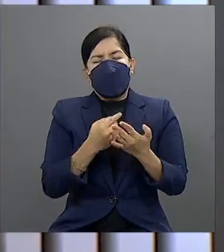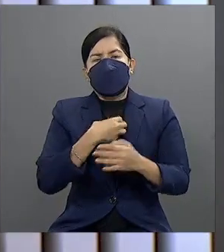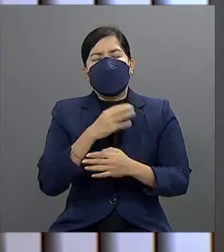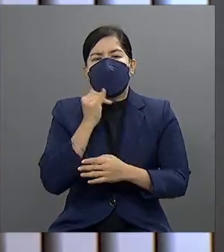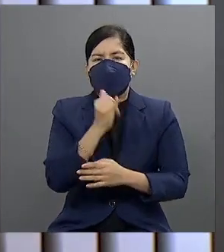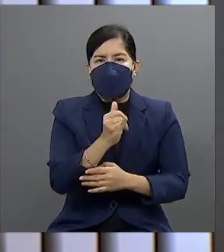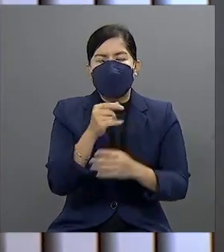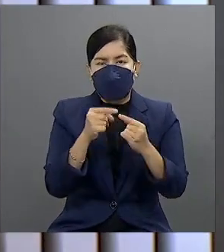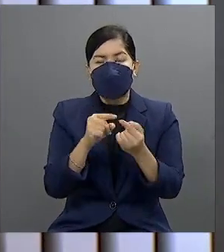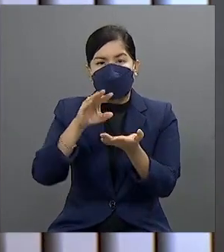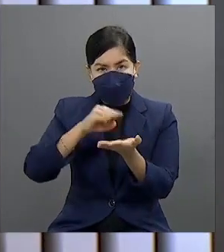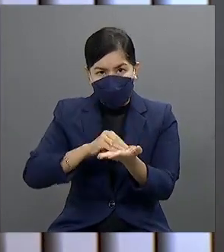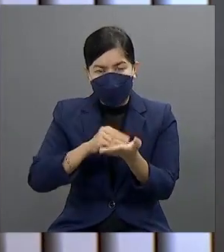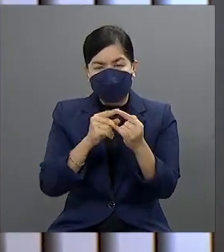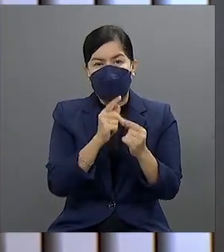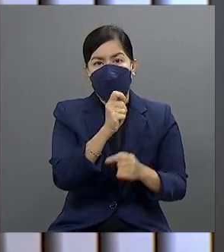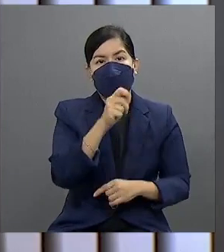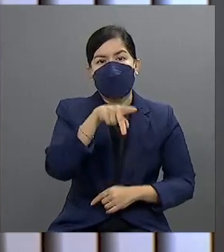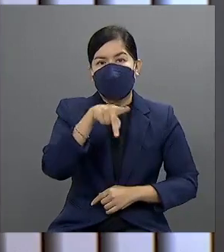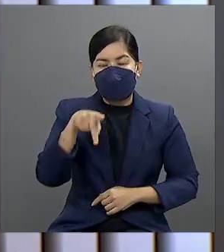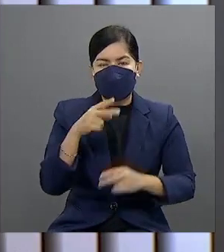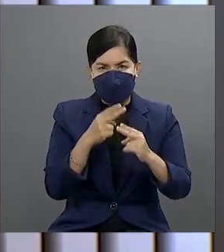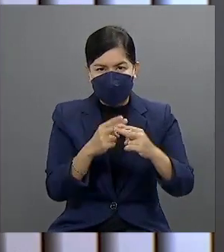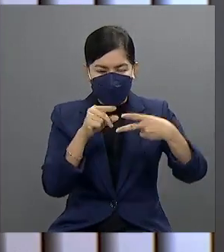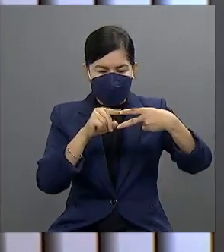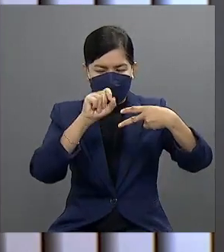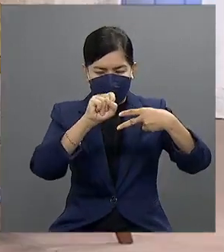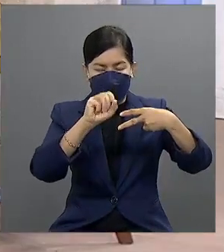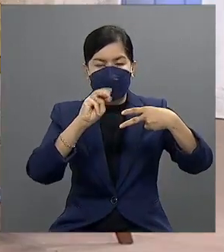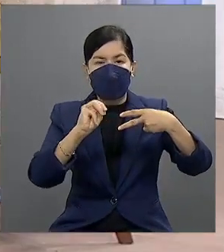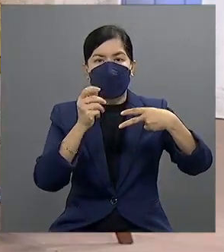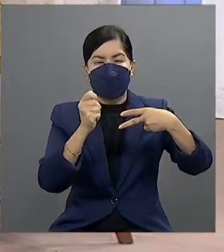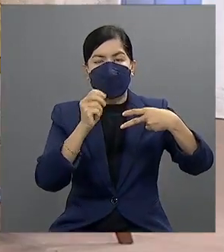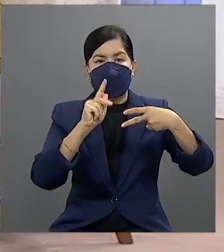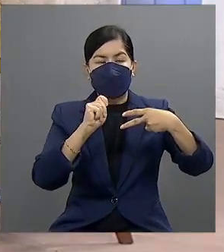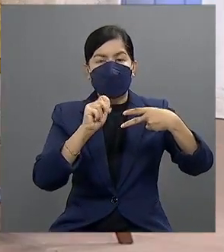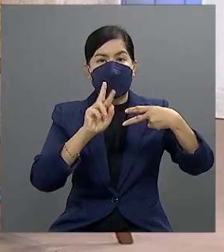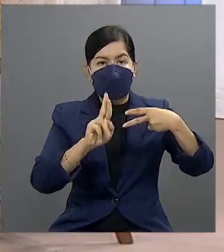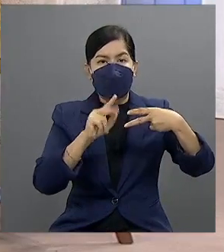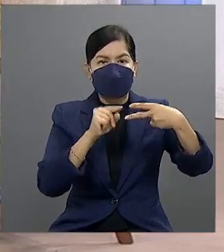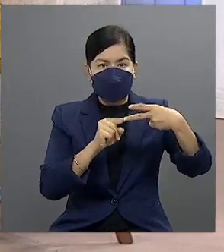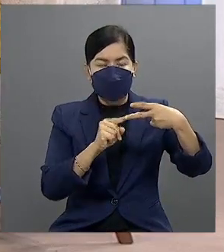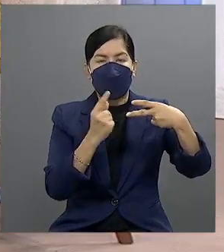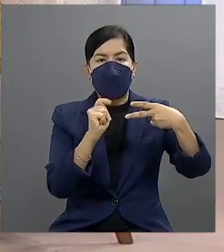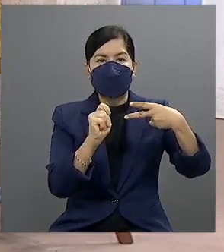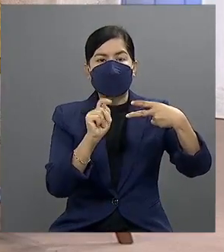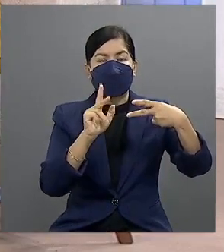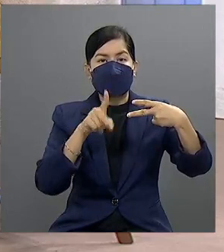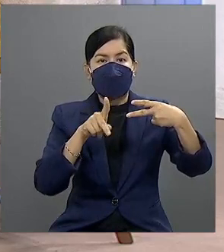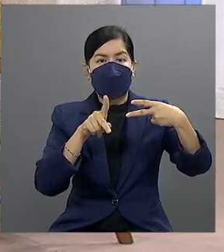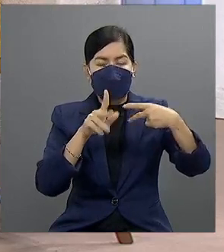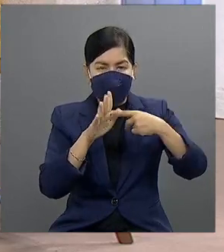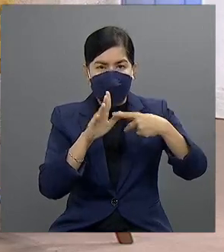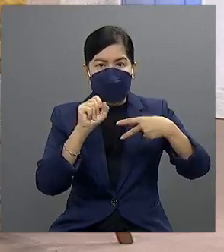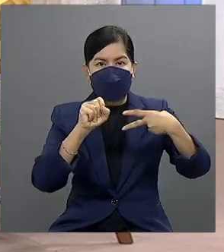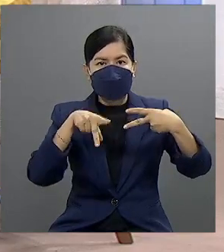วันนี้ Smart Vote 1และที่น้องยุ้ยดาวน์โหลดไปแล้วก็อีกอันนึงคือตาสับปะรดนะดาวน์โหลดเอาไว้เลยนะครับเพราะทั้งหมดทั้งมวลมัน